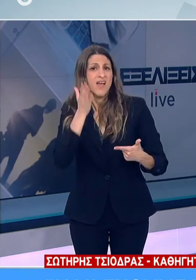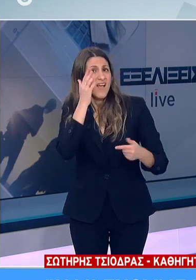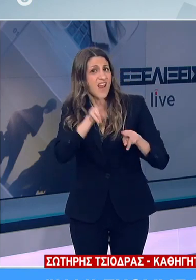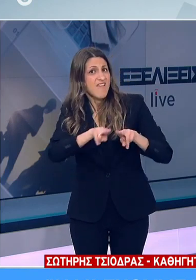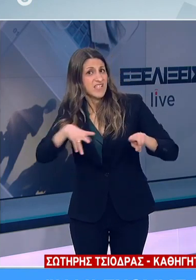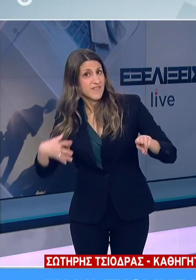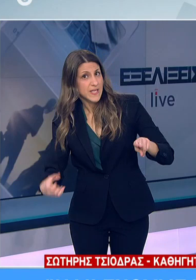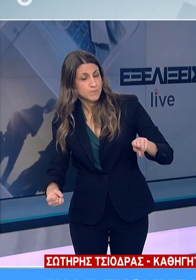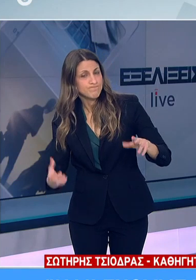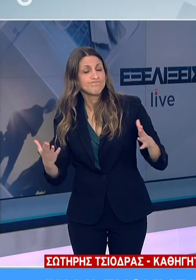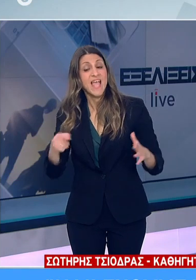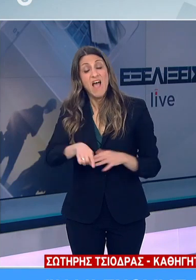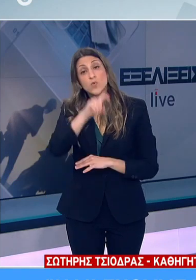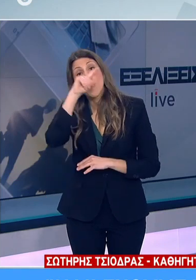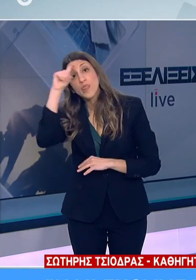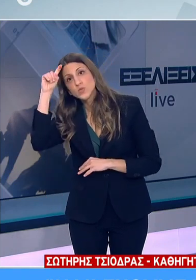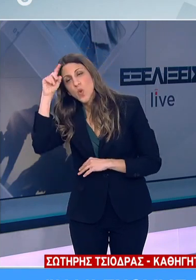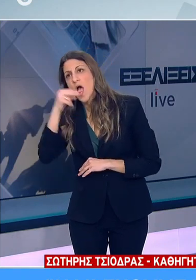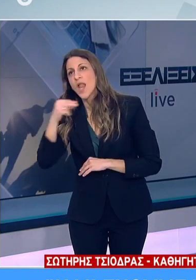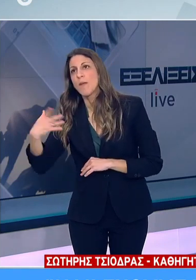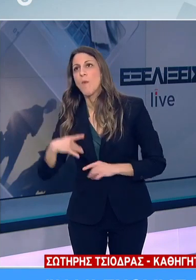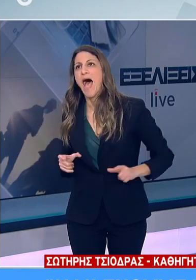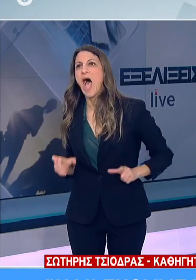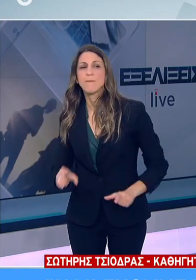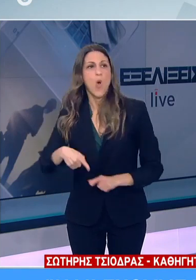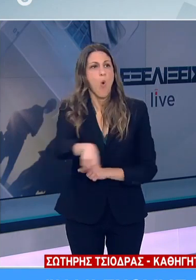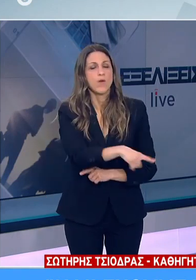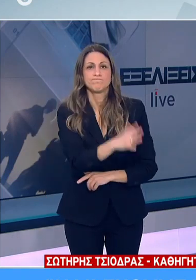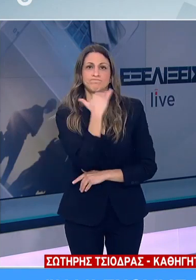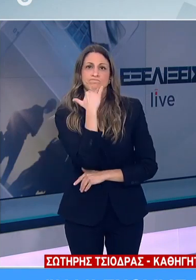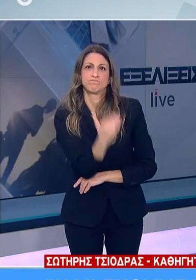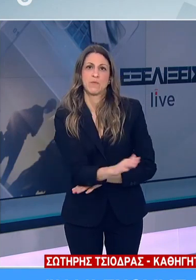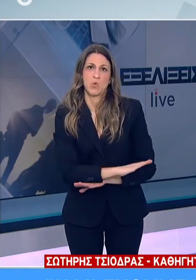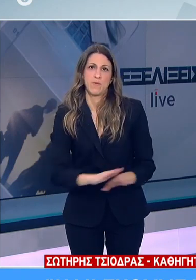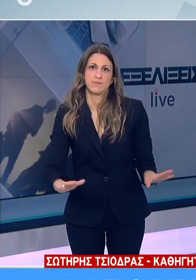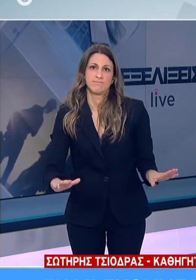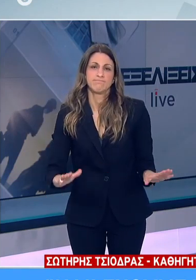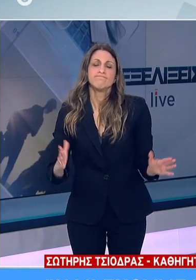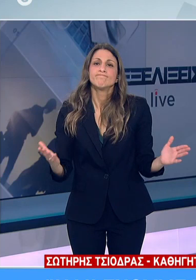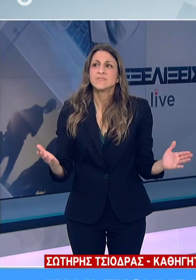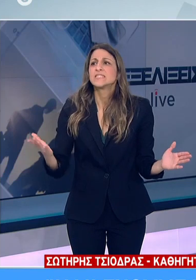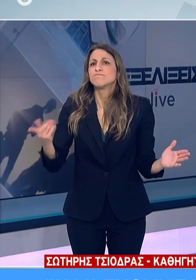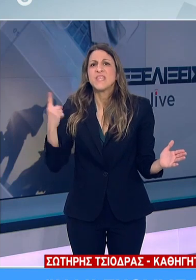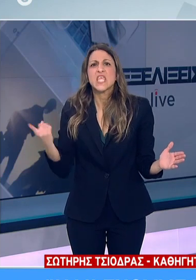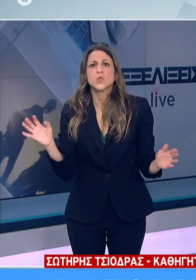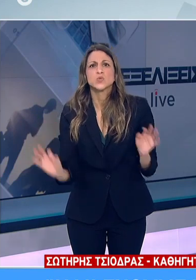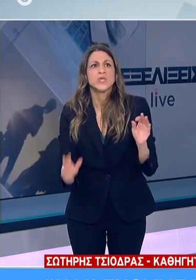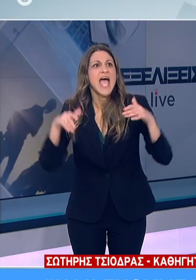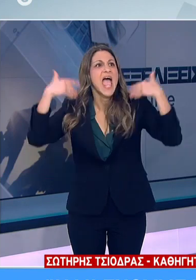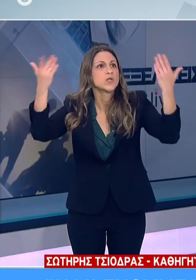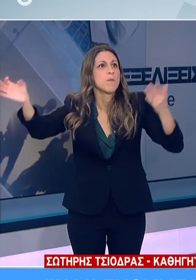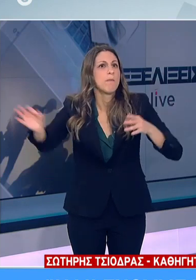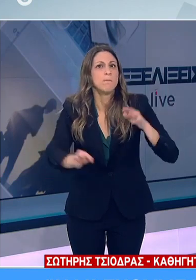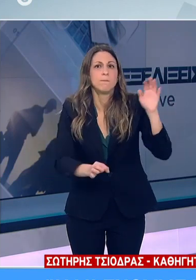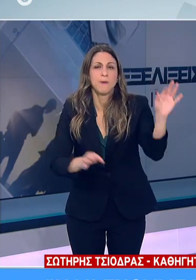δύσκολο. Θα πρέπει να απομονωθούμε κυριολεκτικά και να μην έχουμε καμία επαφή με τον έξω κόσμο. Και νομίζω αυτό είναι στα όρια